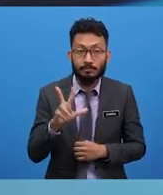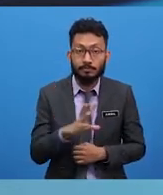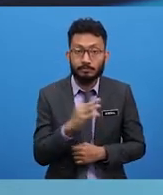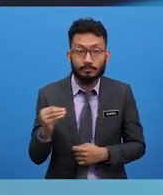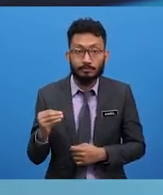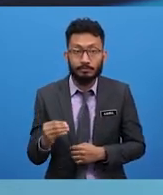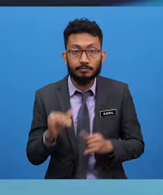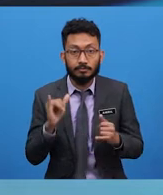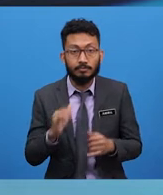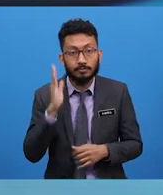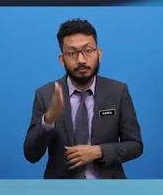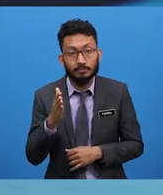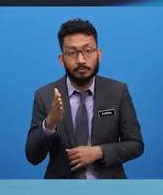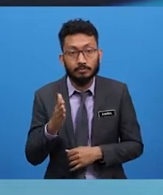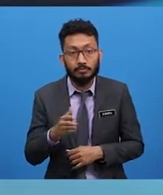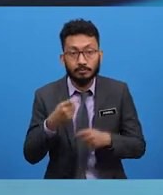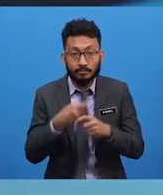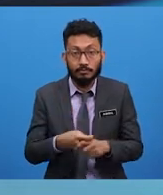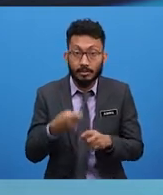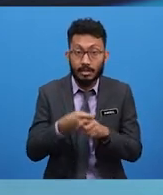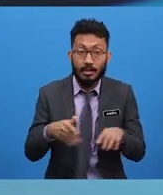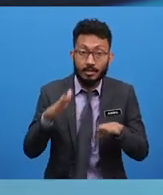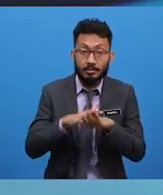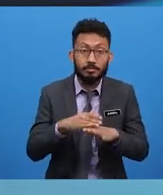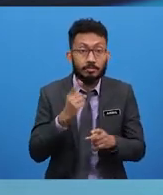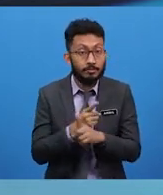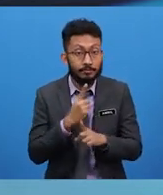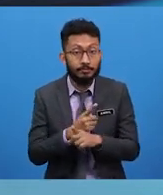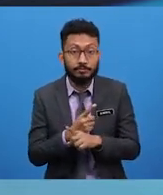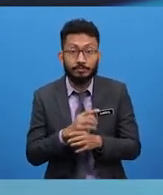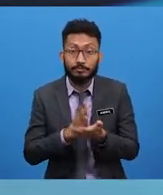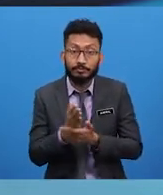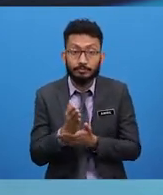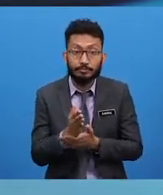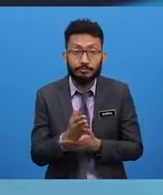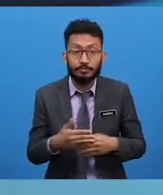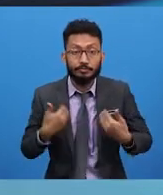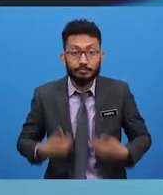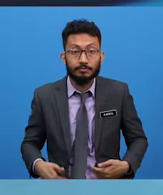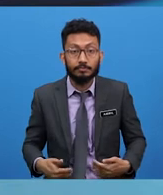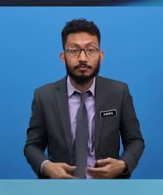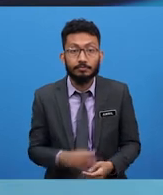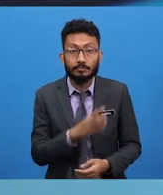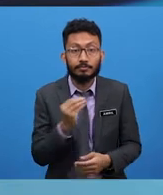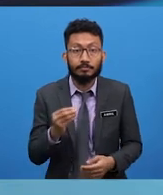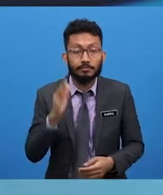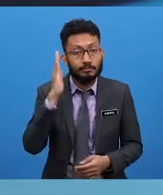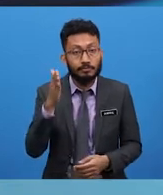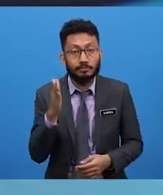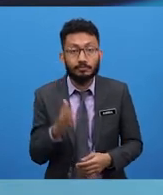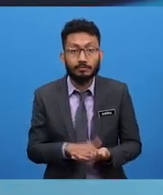cikgu akan menetapkan betul-betul di tengah kain dan akan